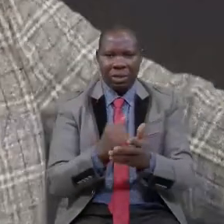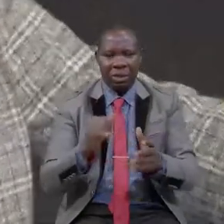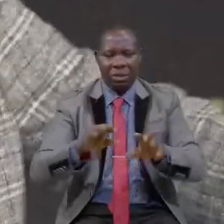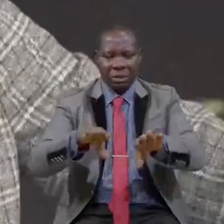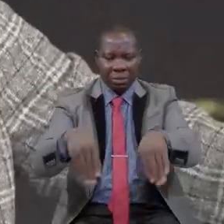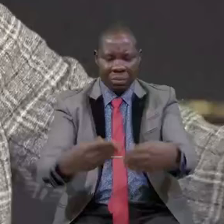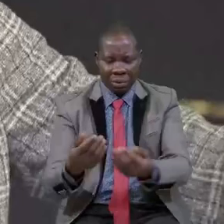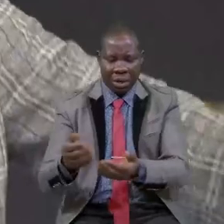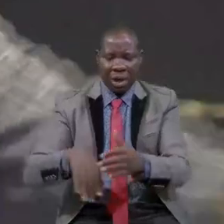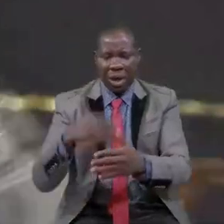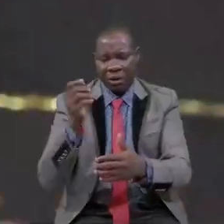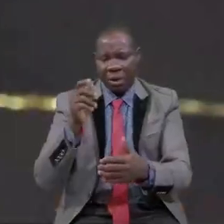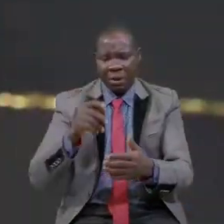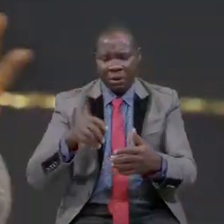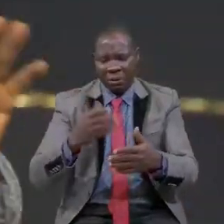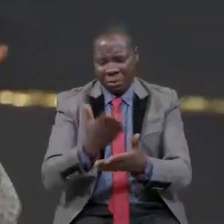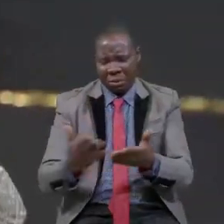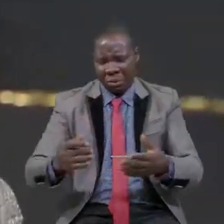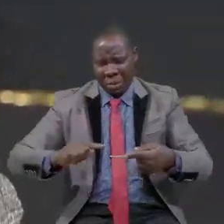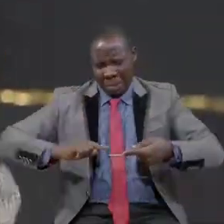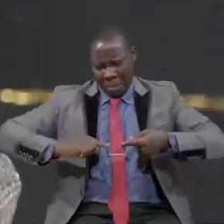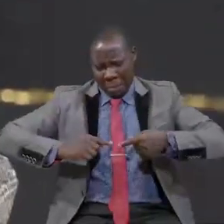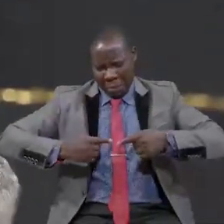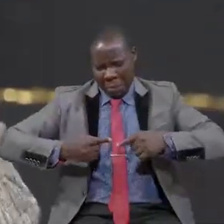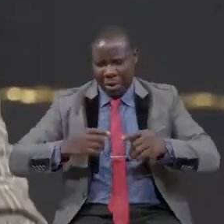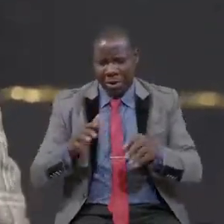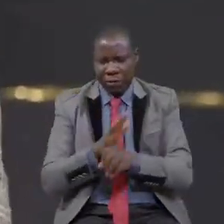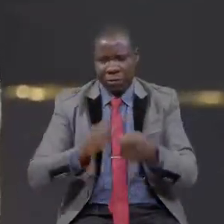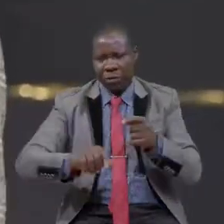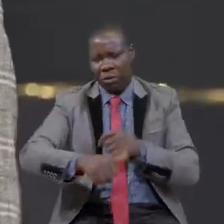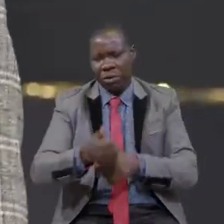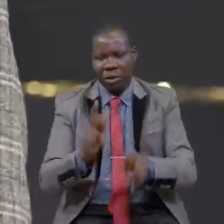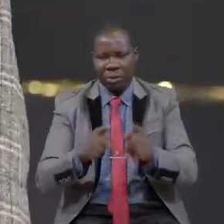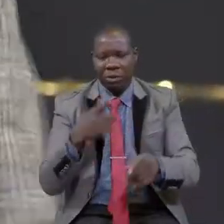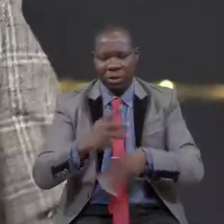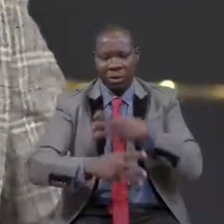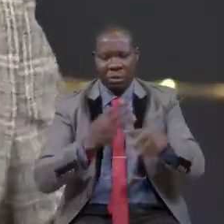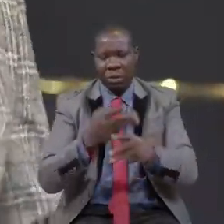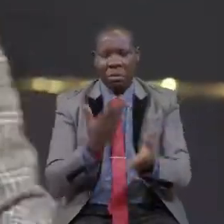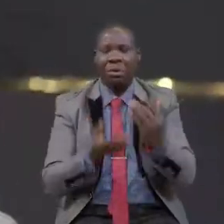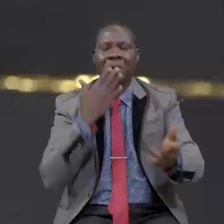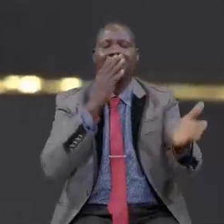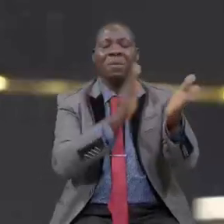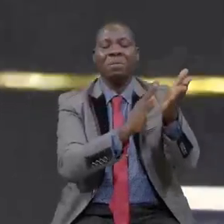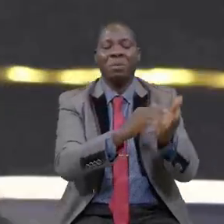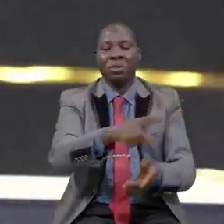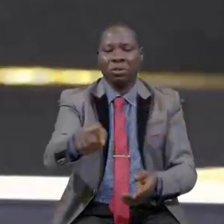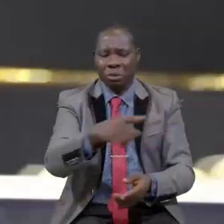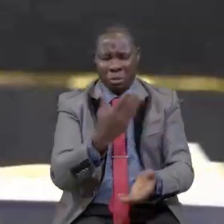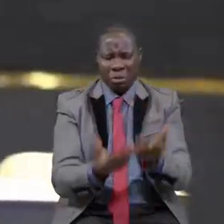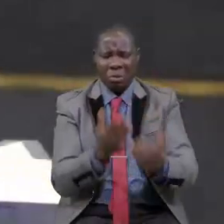de douloureux. Et ça nuit aux autres. Le monde peut te louer, même si tu te loues